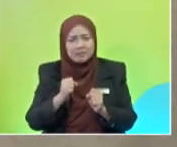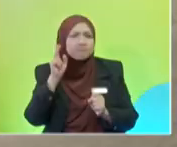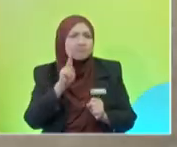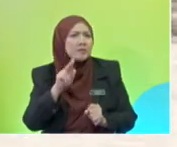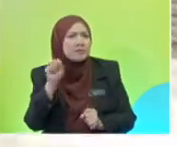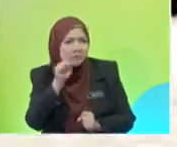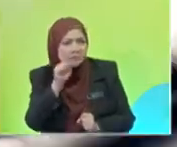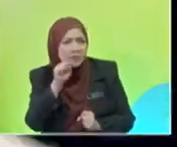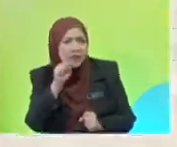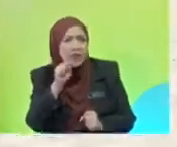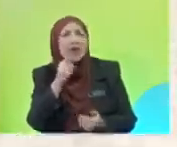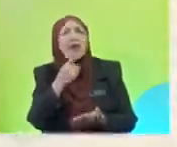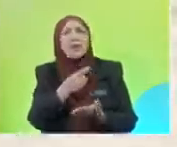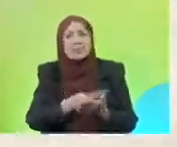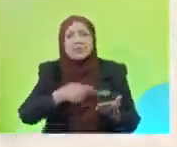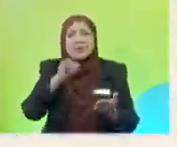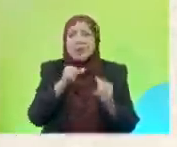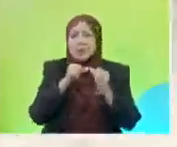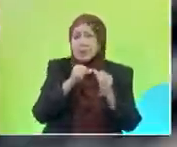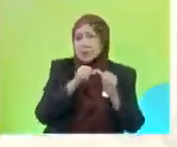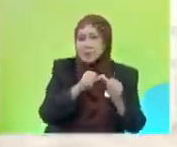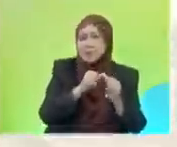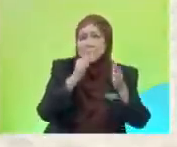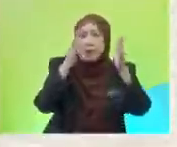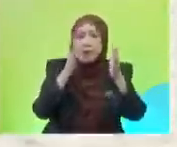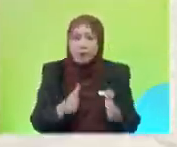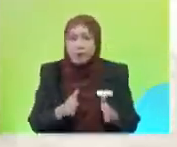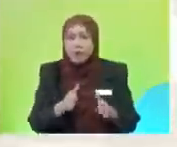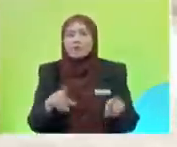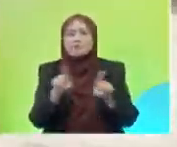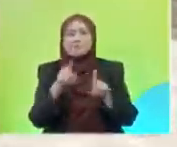mengikuti dia aduh bayang-bayangnya ikut lari